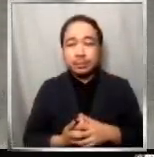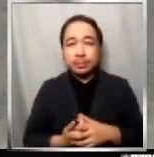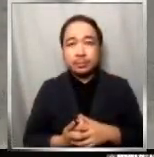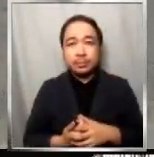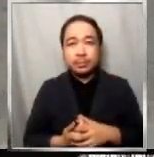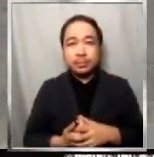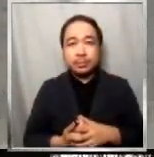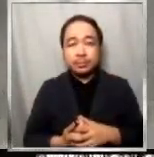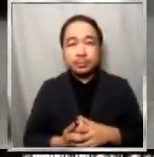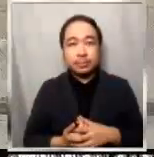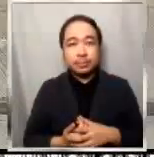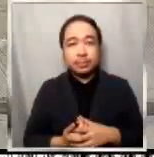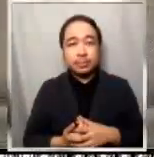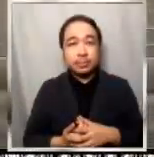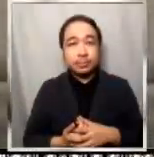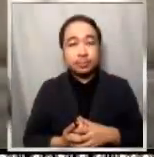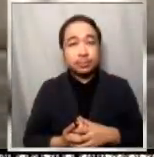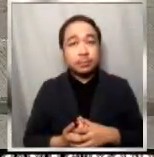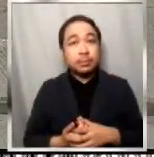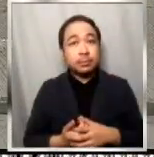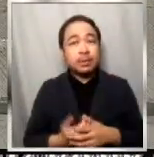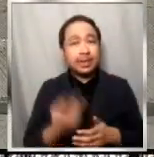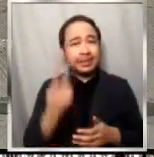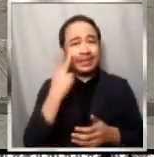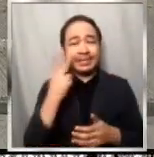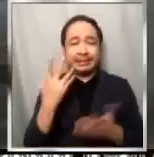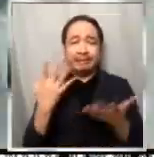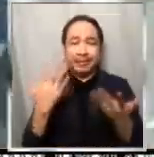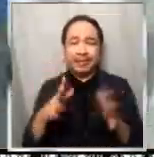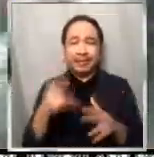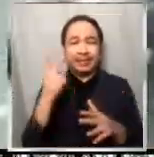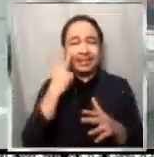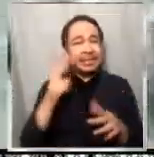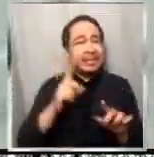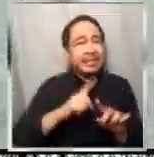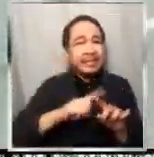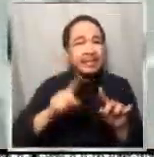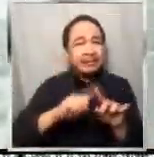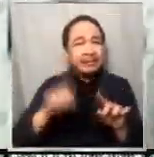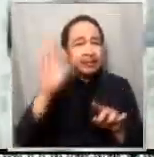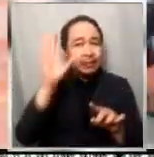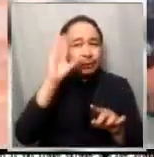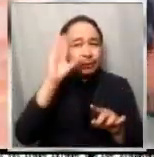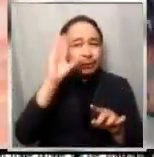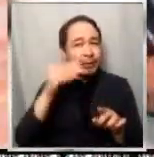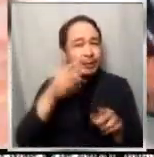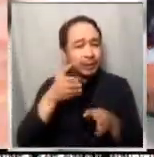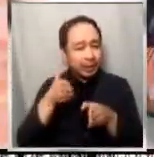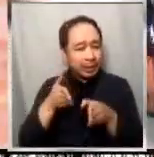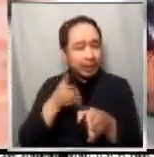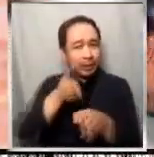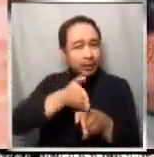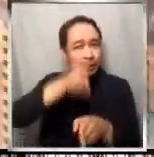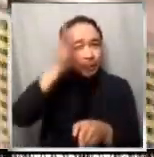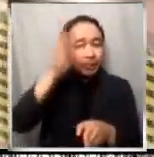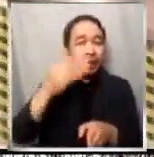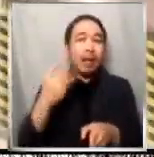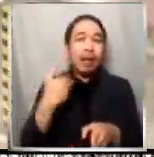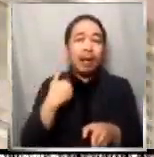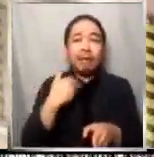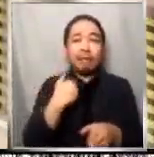Nakita na yata natin ang lahat ng klase ng lane separator sa kalsada. Nandiyan ang mga concrete at plastic barrier